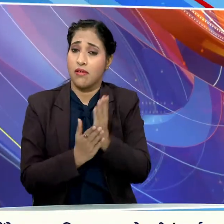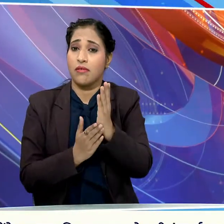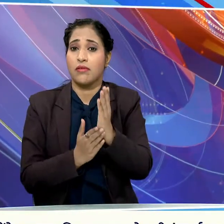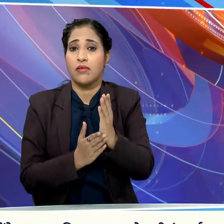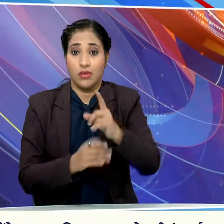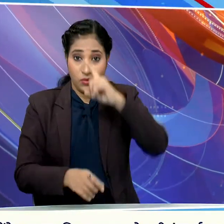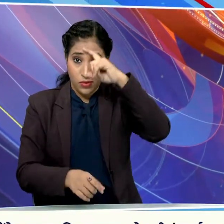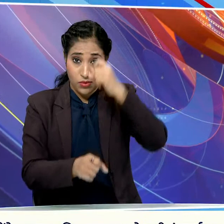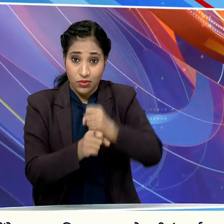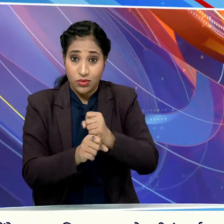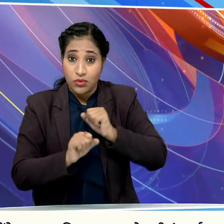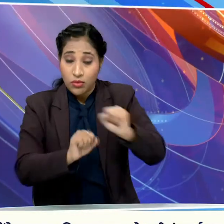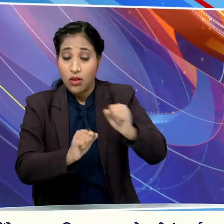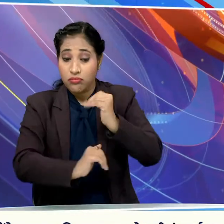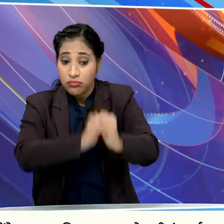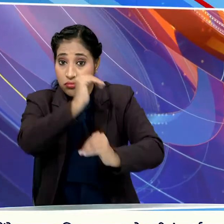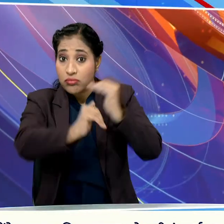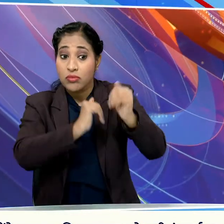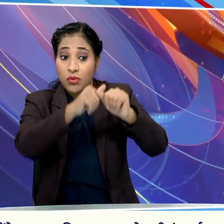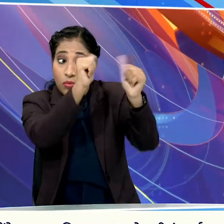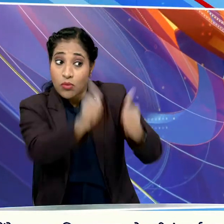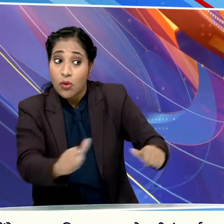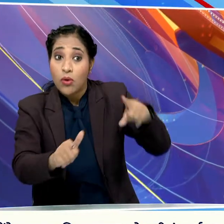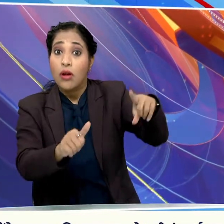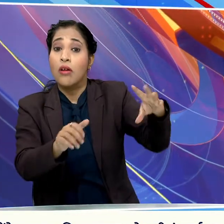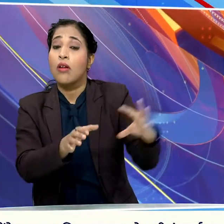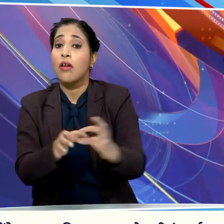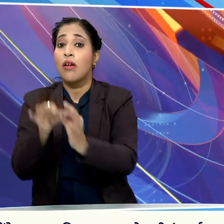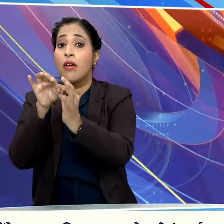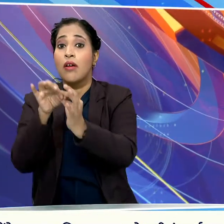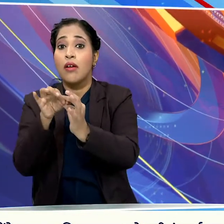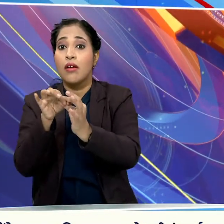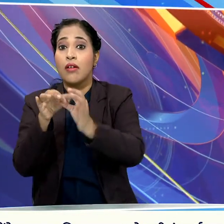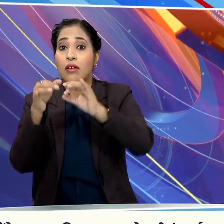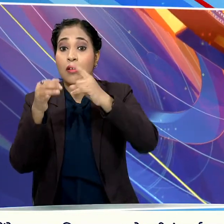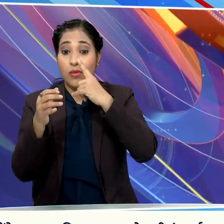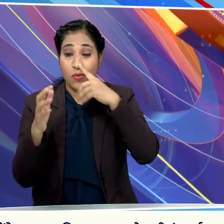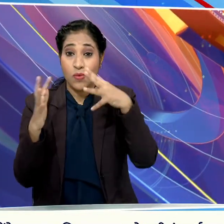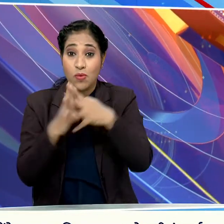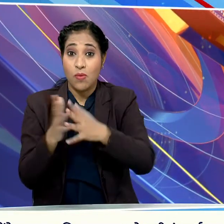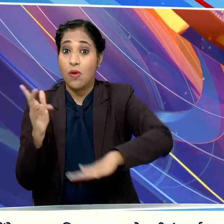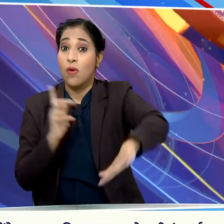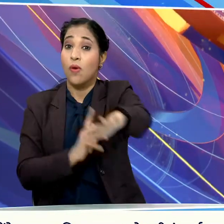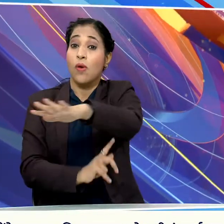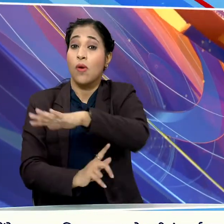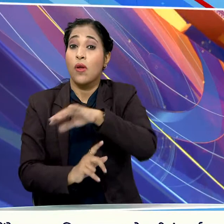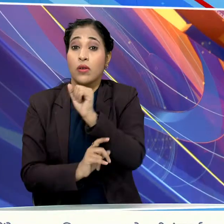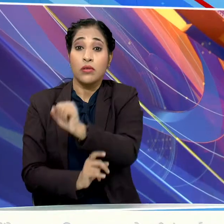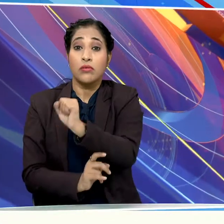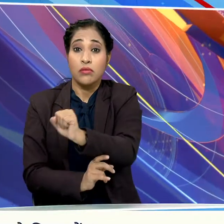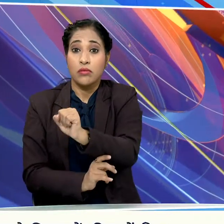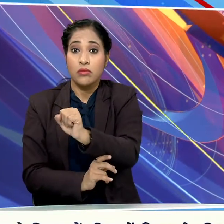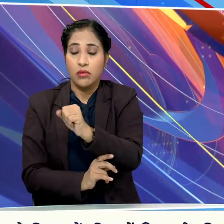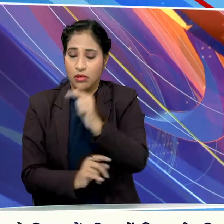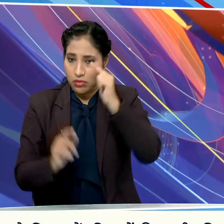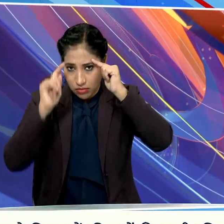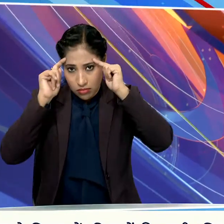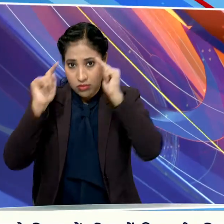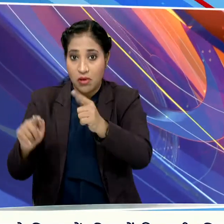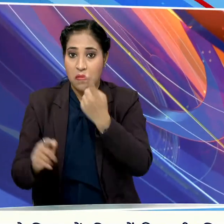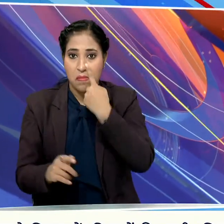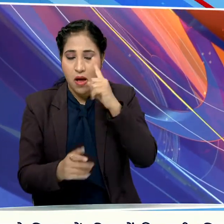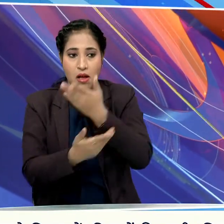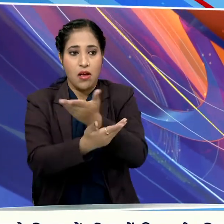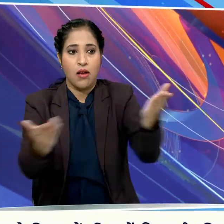के गुजरात ना विकास ना मॉडल ने सौथी मोटी ताकत अमारी माताओं